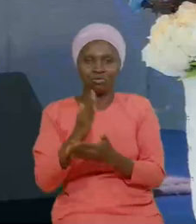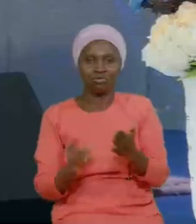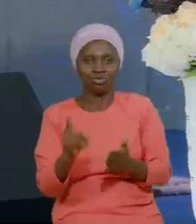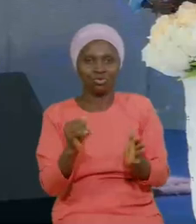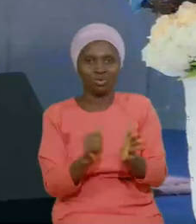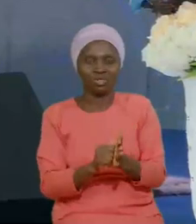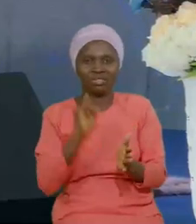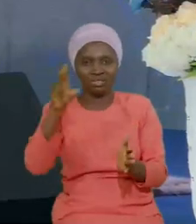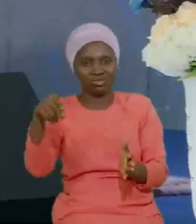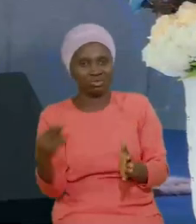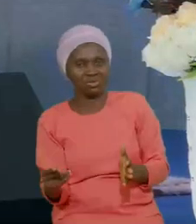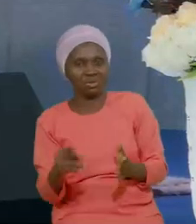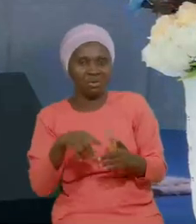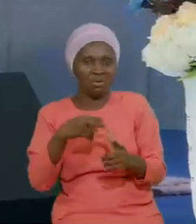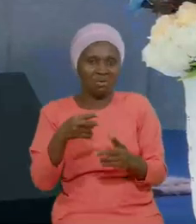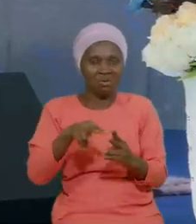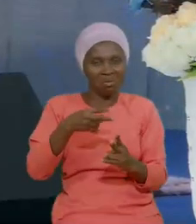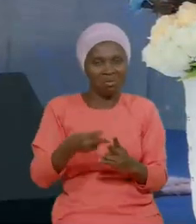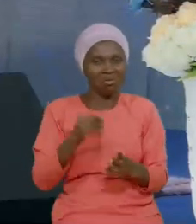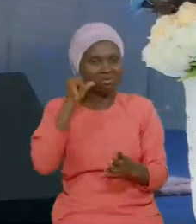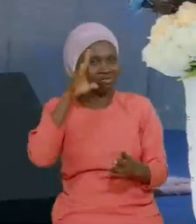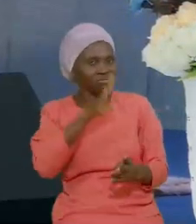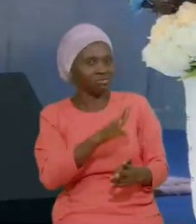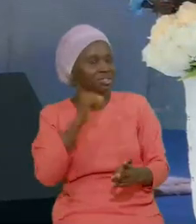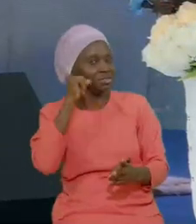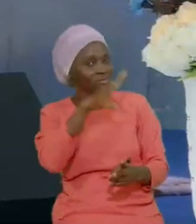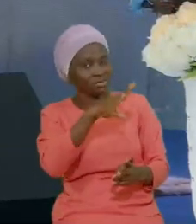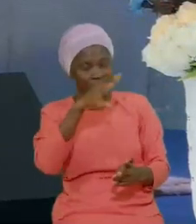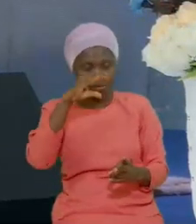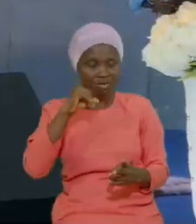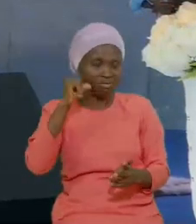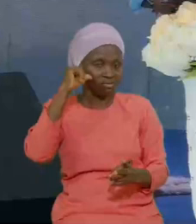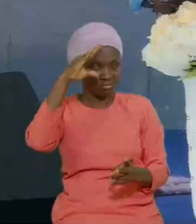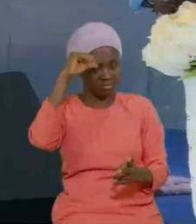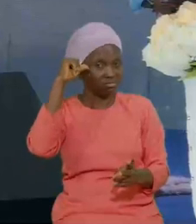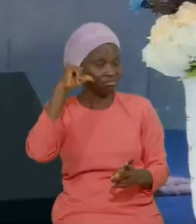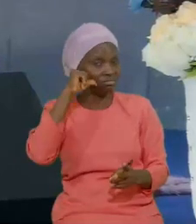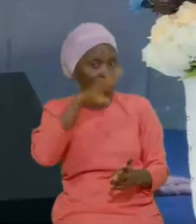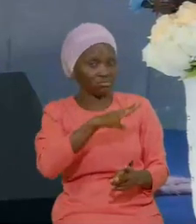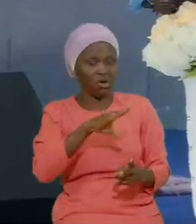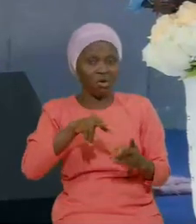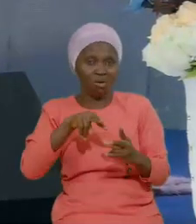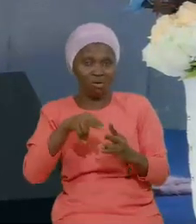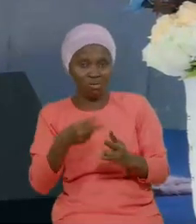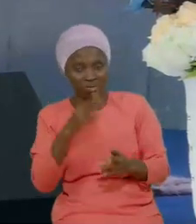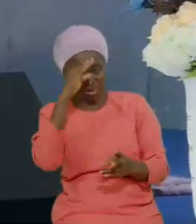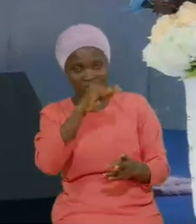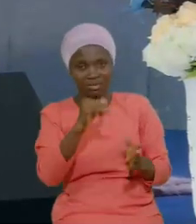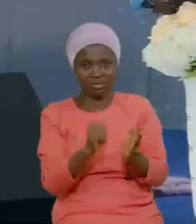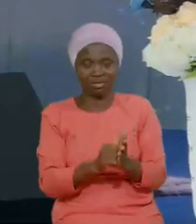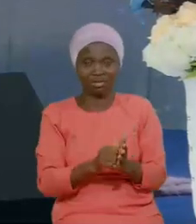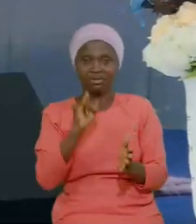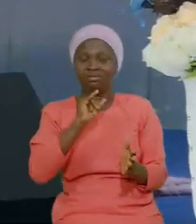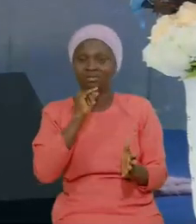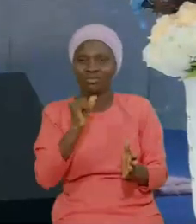Or Mrs. or Miss not doing well, I am sober now. I know that if I follow that crowd,